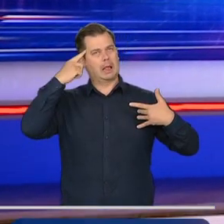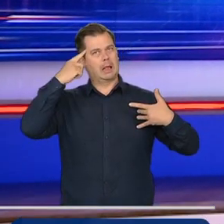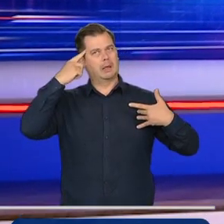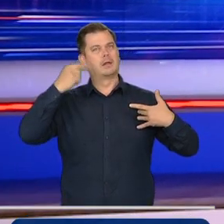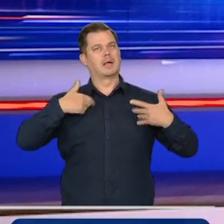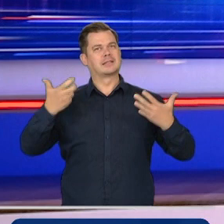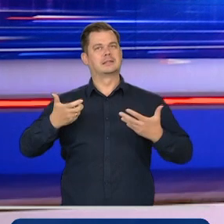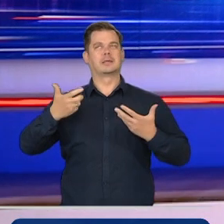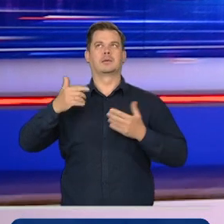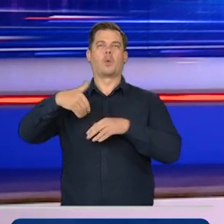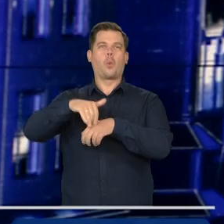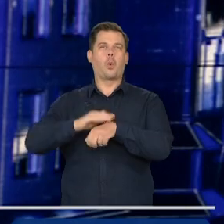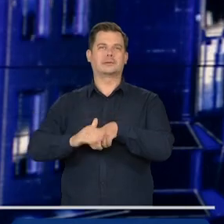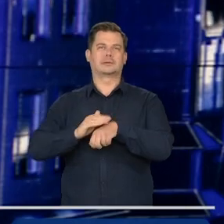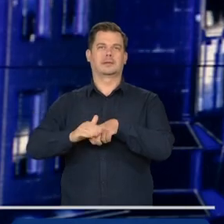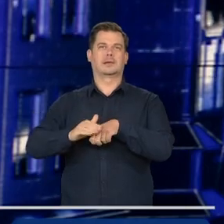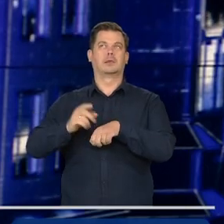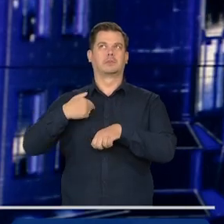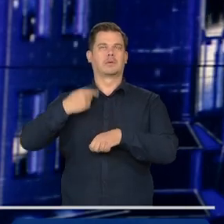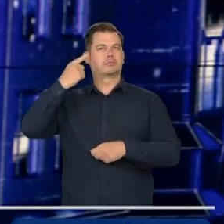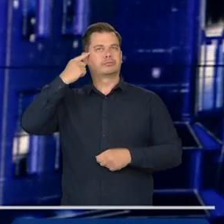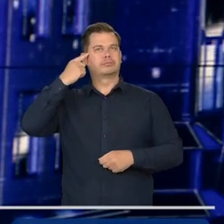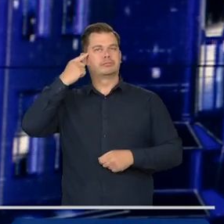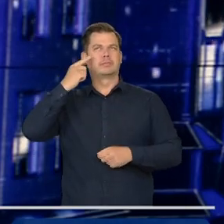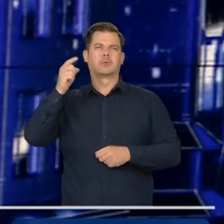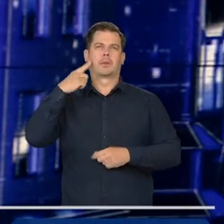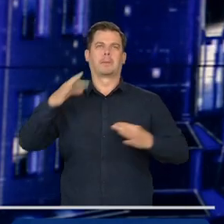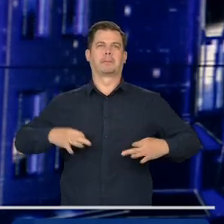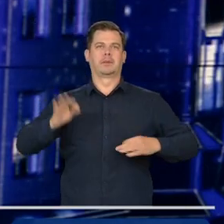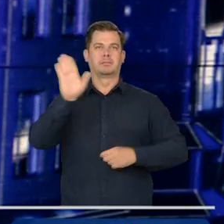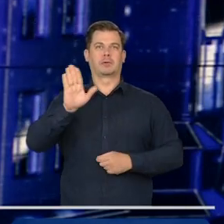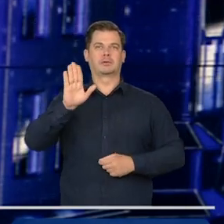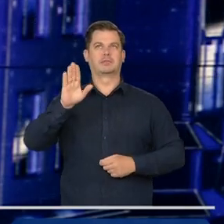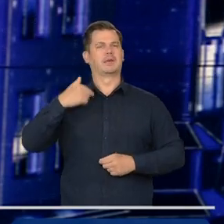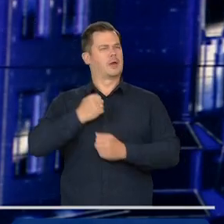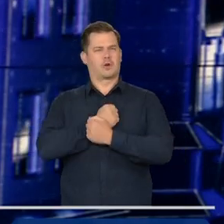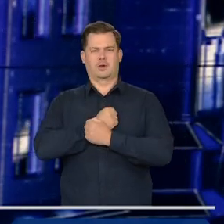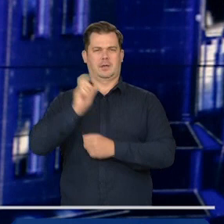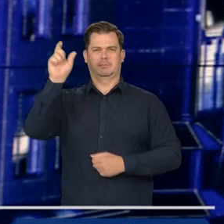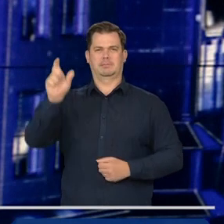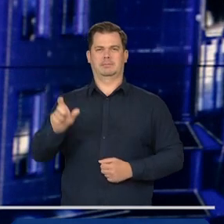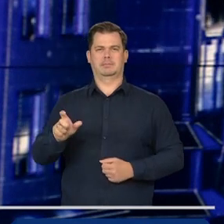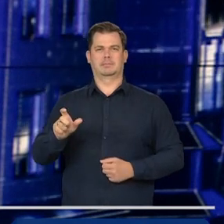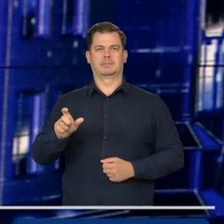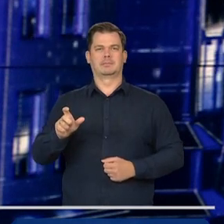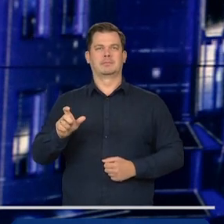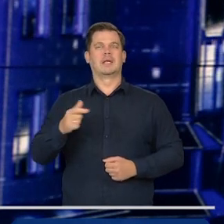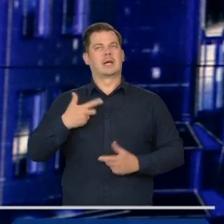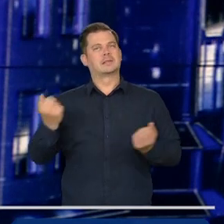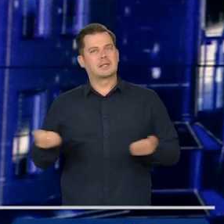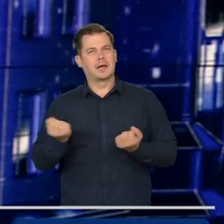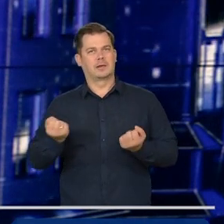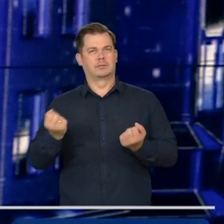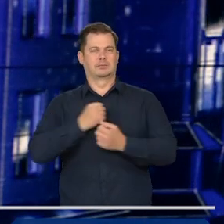taką łaskę, gdzie usłyszymy, czy powiemy, Panie Boże, Ty wiesz, że Cię kochałem, albo przynajmniej powiem, starałem się